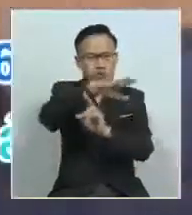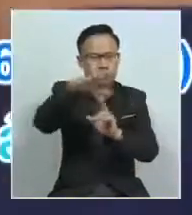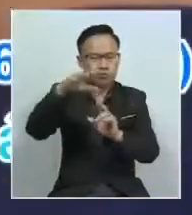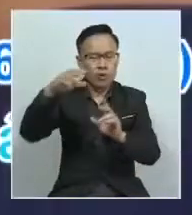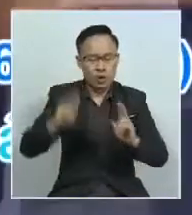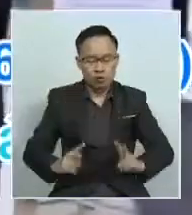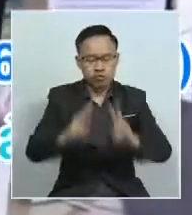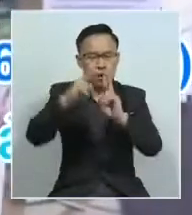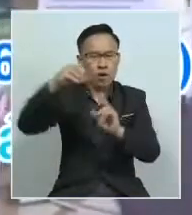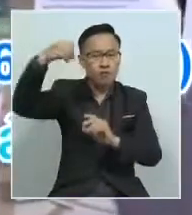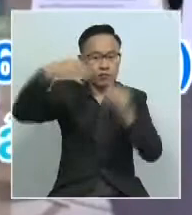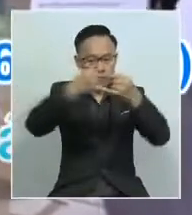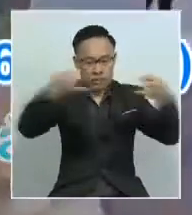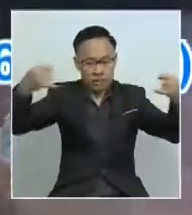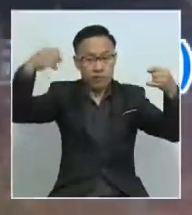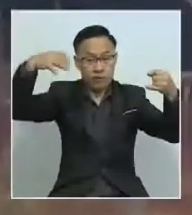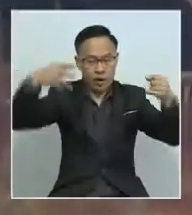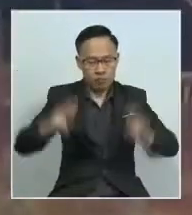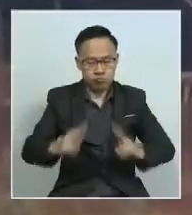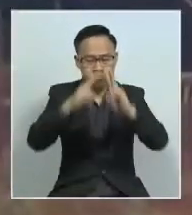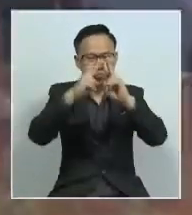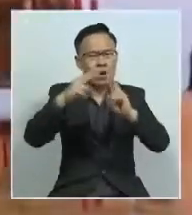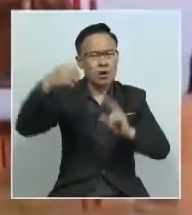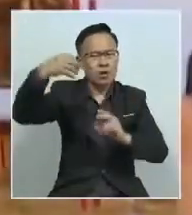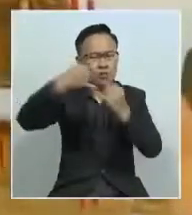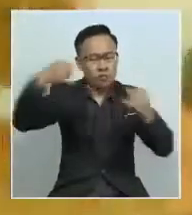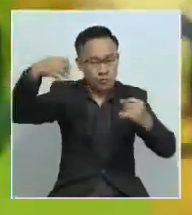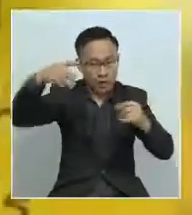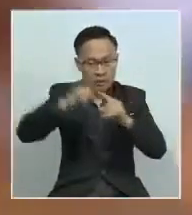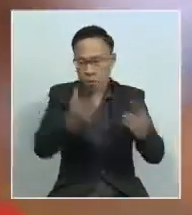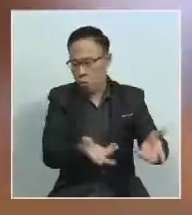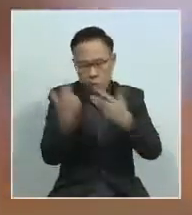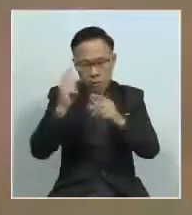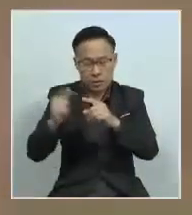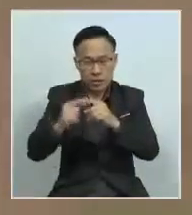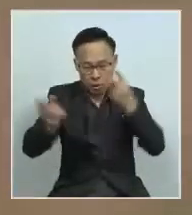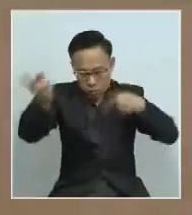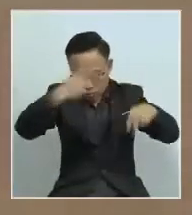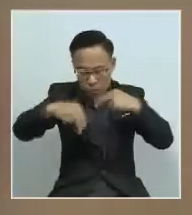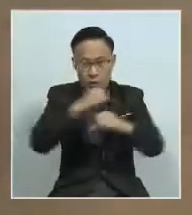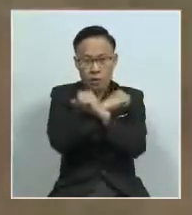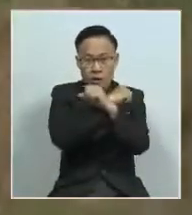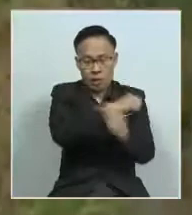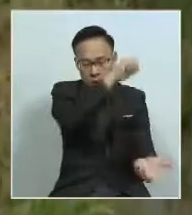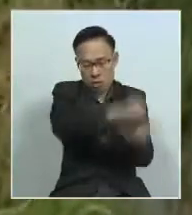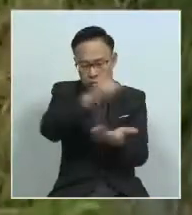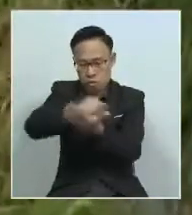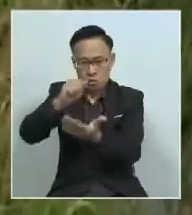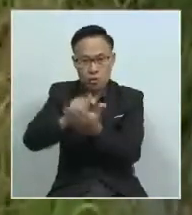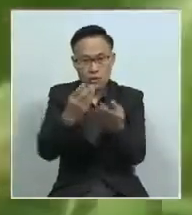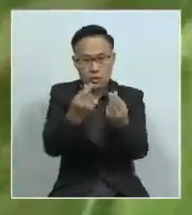วนดำเนินการในช่วง3ปีของบึงบรเพชรเช่นตรวจสอบการใช้ที่ดินในพื้นที่ที่กำหนดไว้ไม่ให้รุกล้ำเพิ่มขึ้นการปรับปฏิ